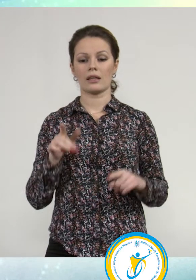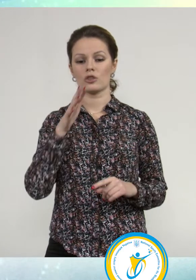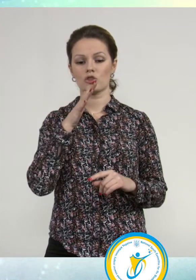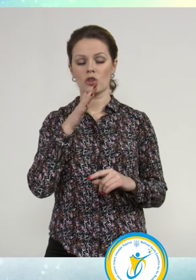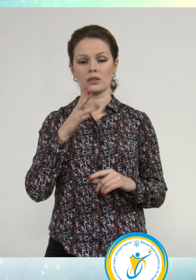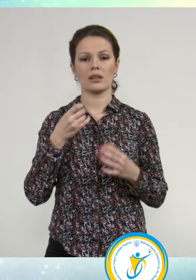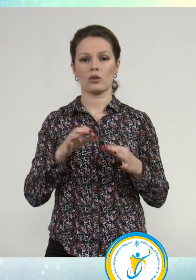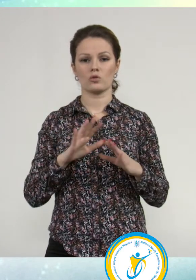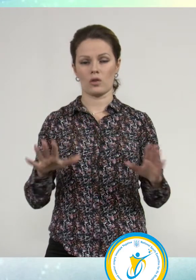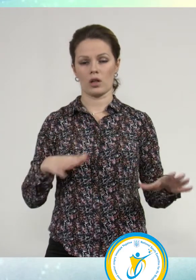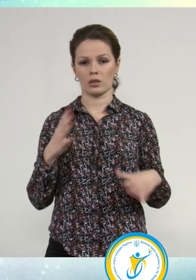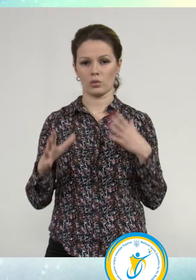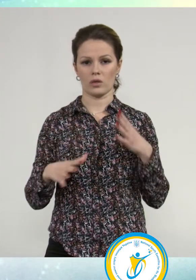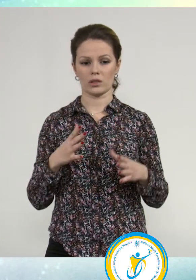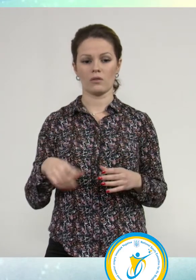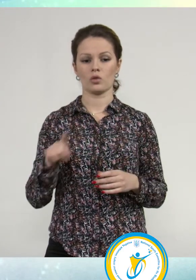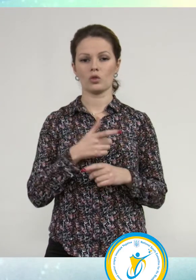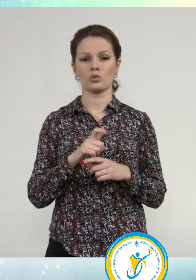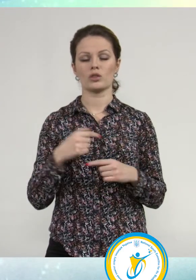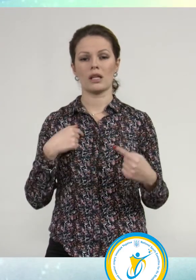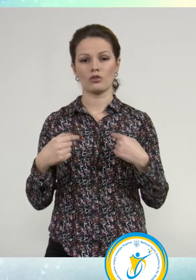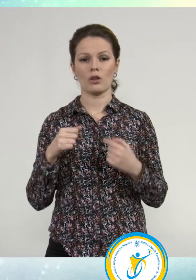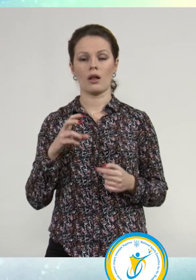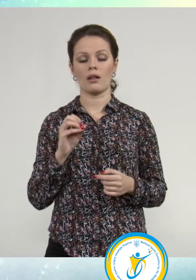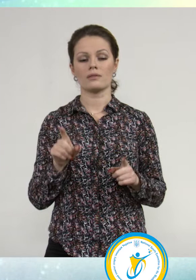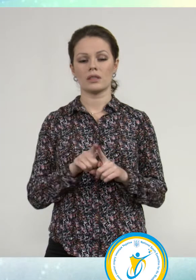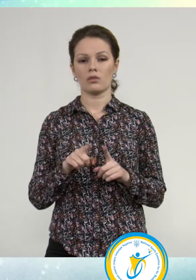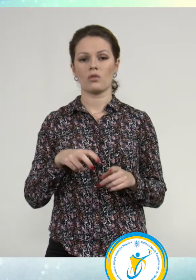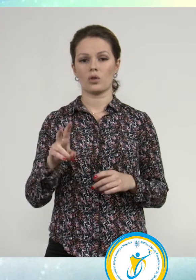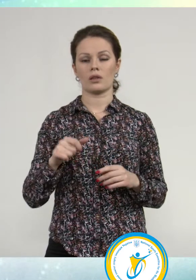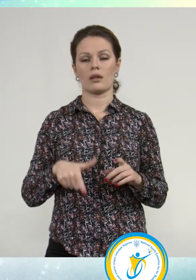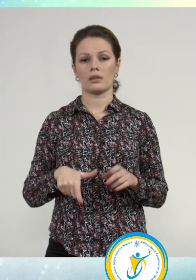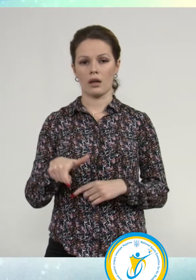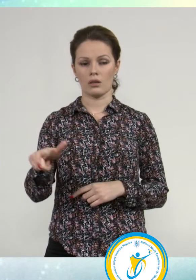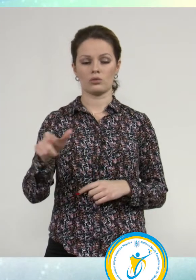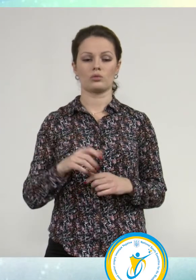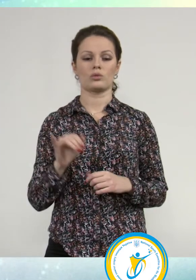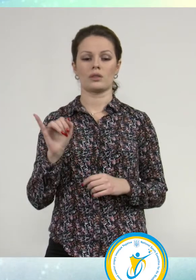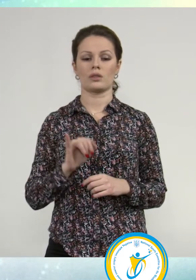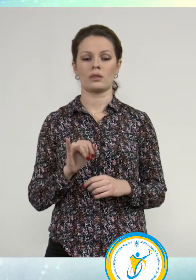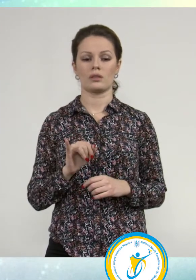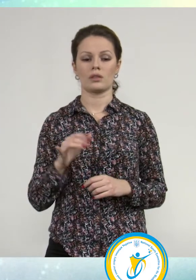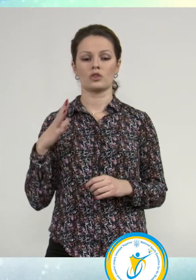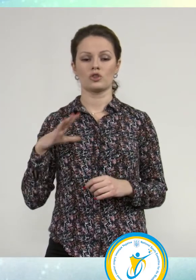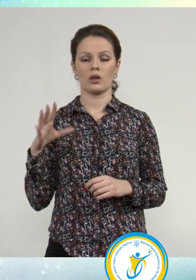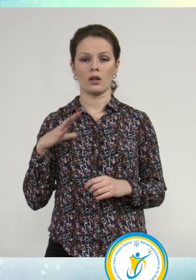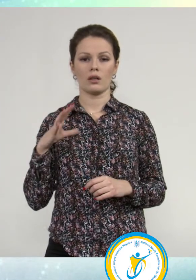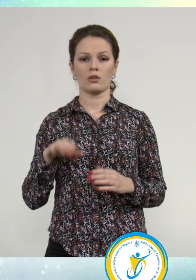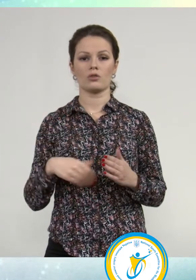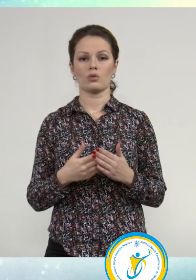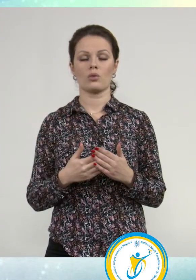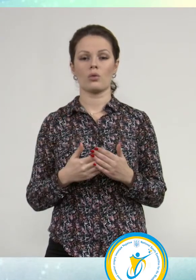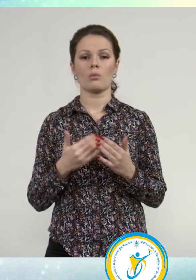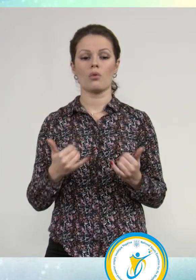дуже страждали, але все рівно виходили на трасу і чекали, допоки дозволять їм це